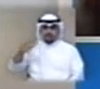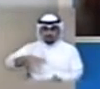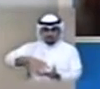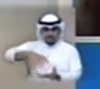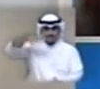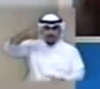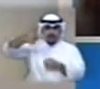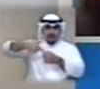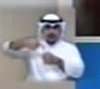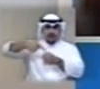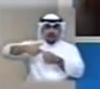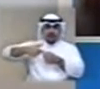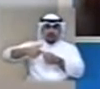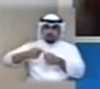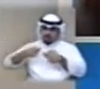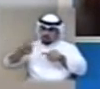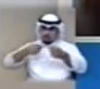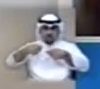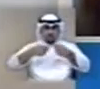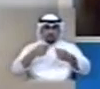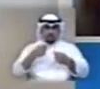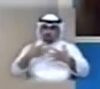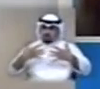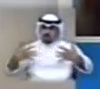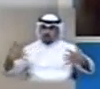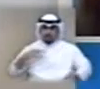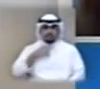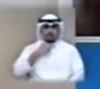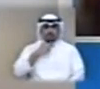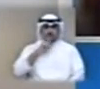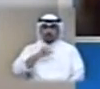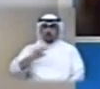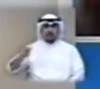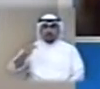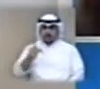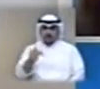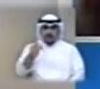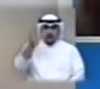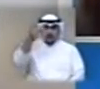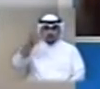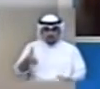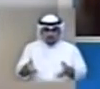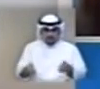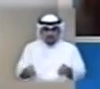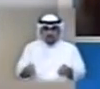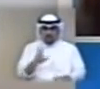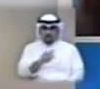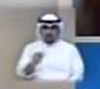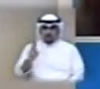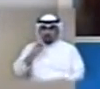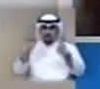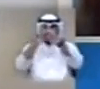من شركة نفط الكويت. كذلك إنتاجنا للغاز وتزويدنا لمحطات القوة